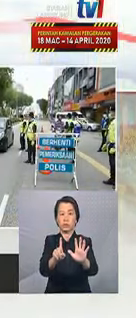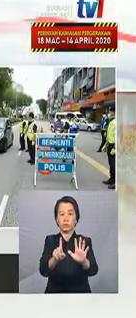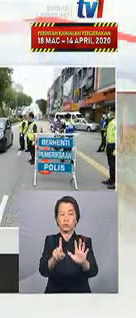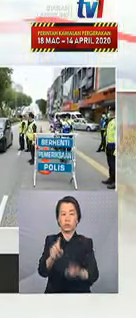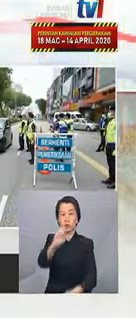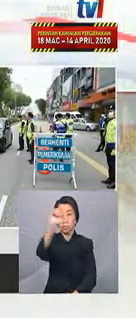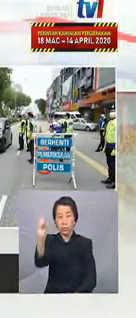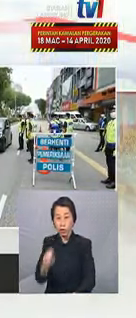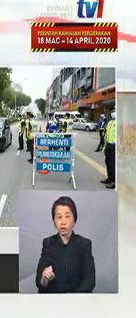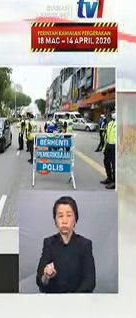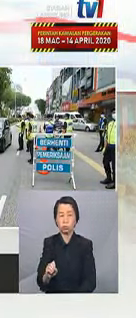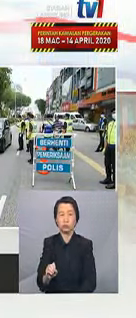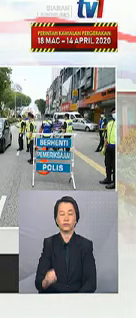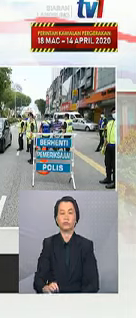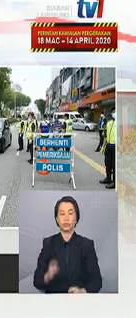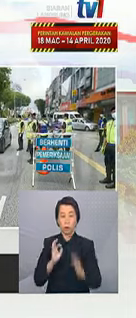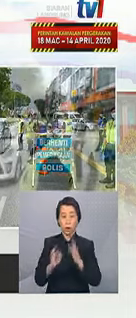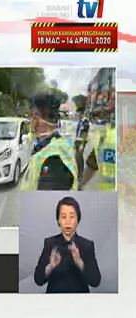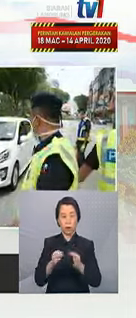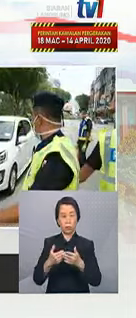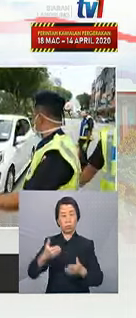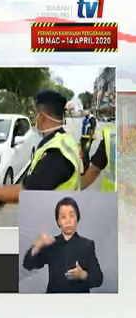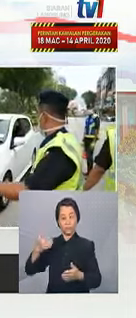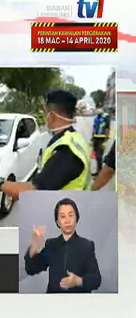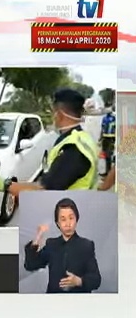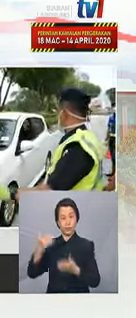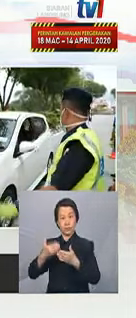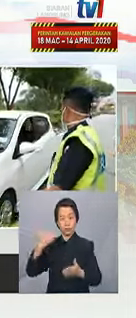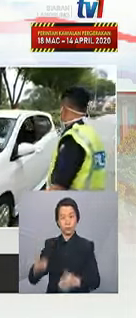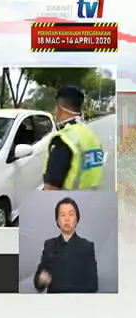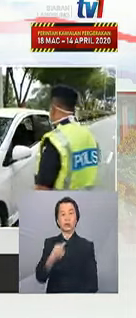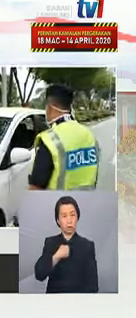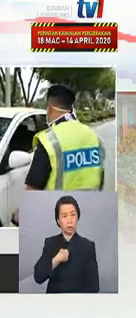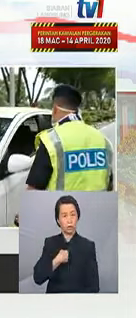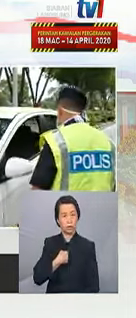51%. Kalau sebelum ini, saya